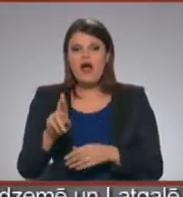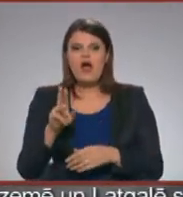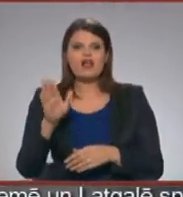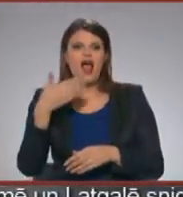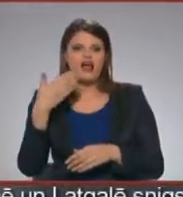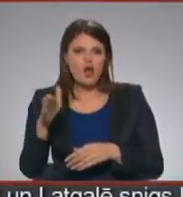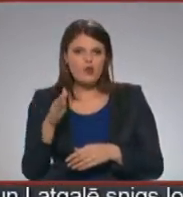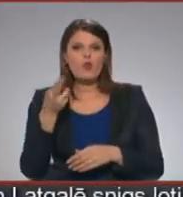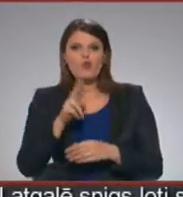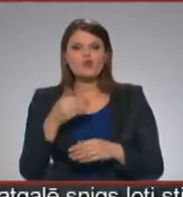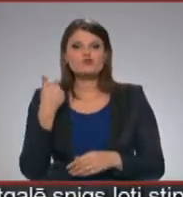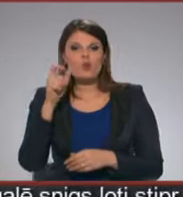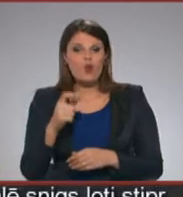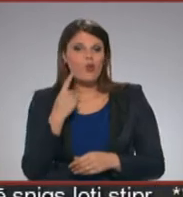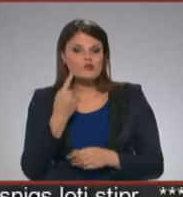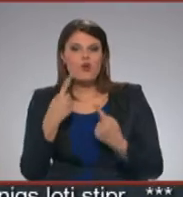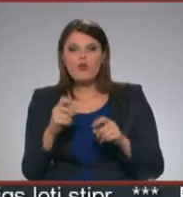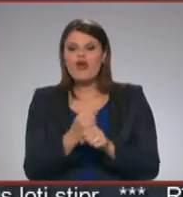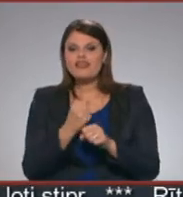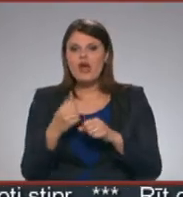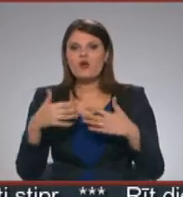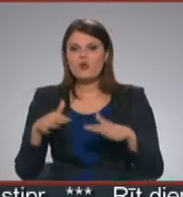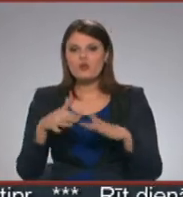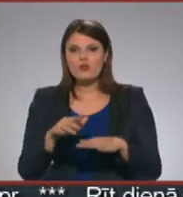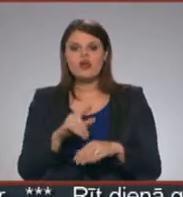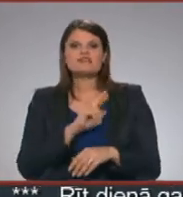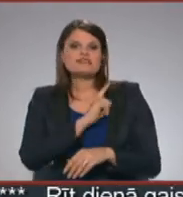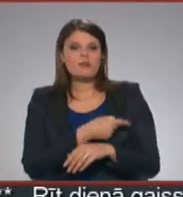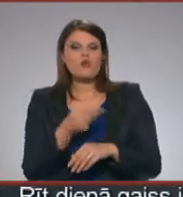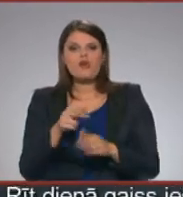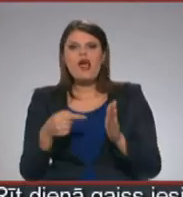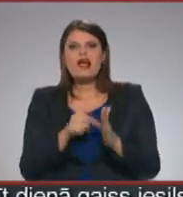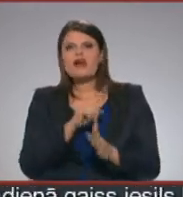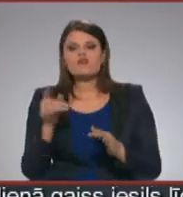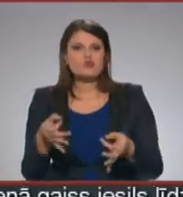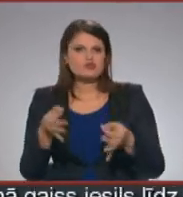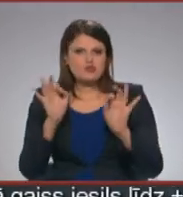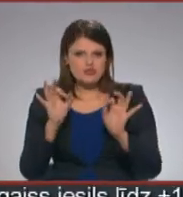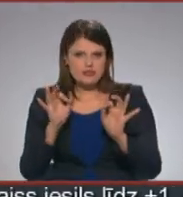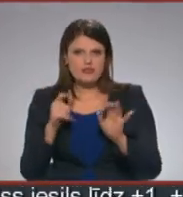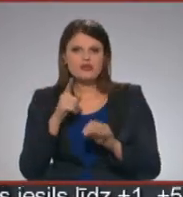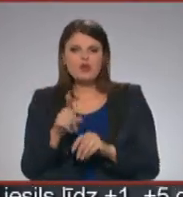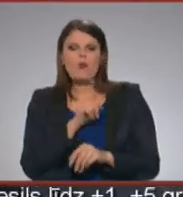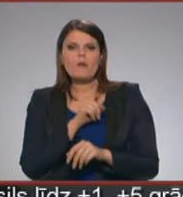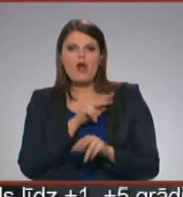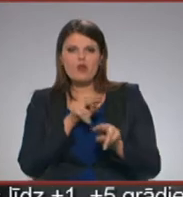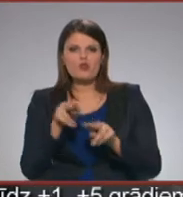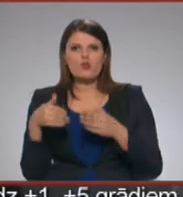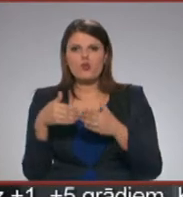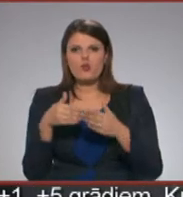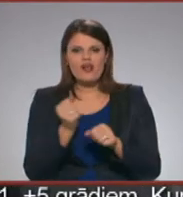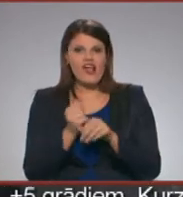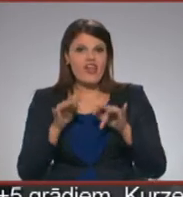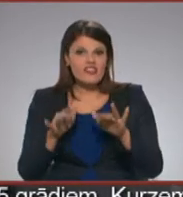karodziņiem. Skolēni uzzināja, ko tad īsti dara jūras spēki un kādas ir nozīmīgākās patruļkuģa funkcijas. Patruļkuģis ir jūras